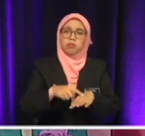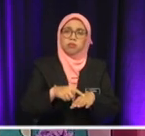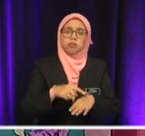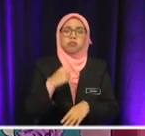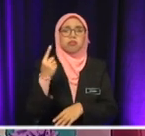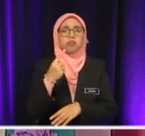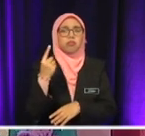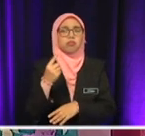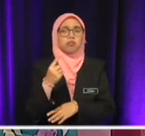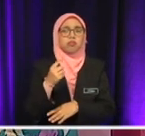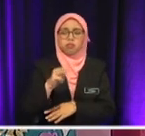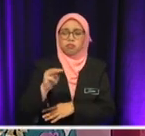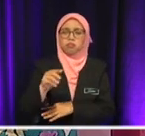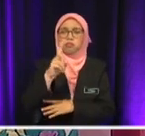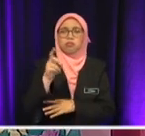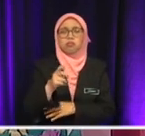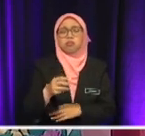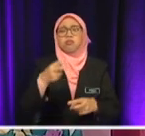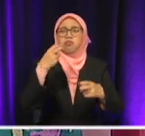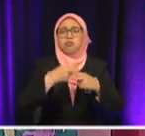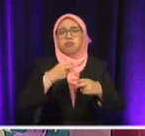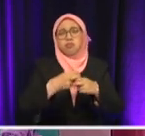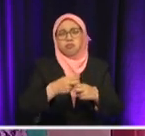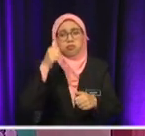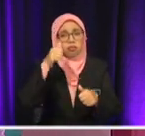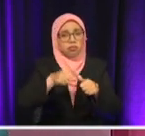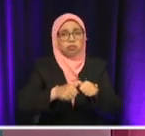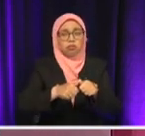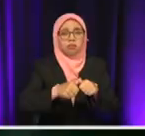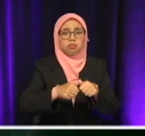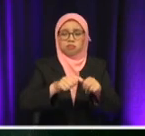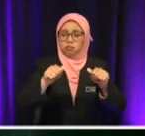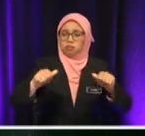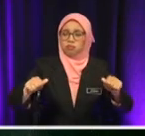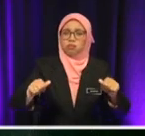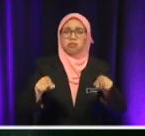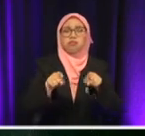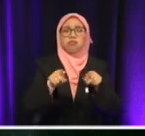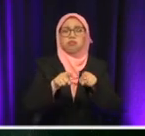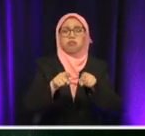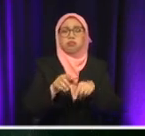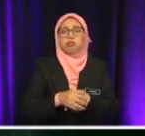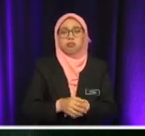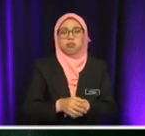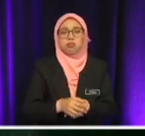susahlah nak ingat cikgu, dia punya ayat dia lebih kurang saja. Okey, kalau macam ni, cikgu selalu bagi tahu, tolong cipta kamu punya